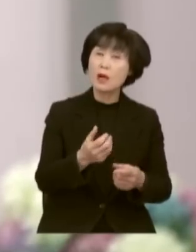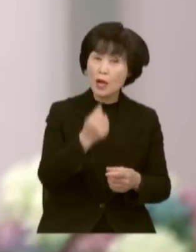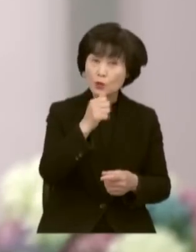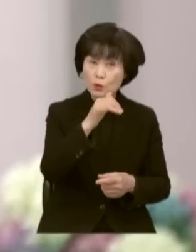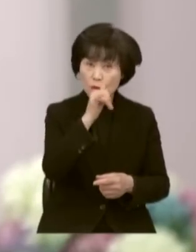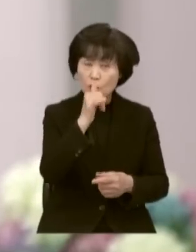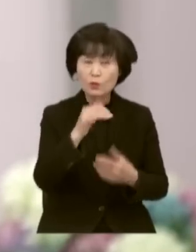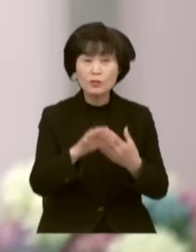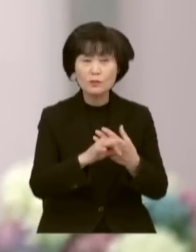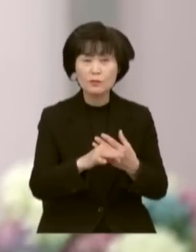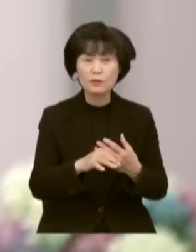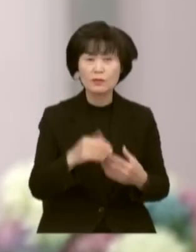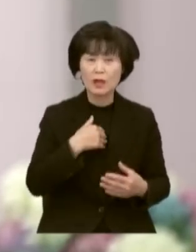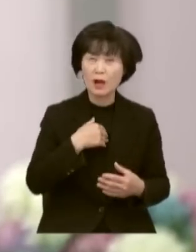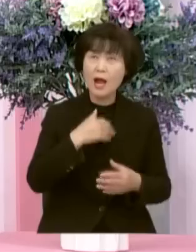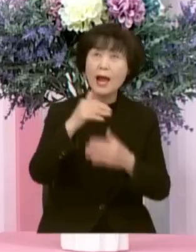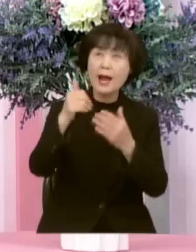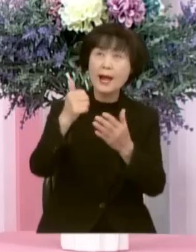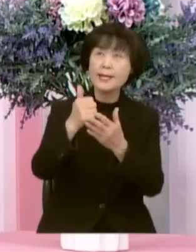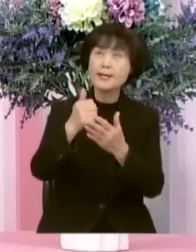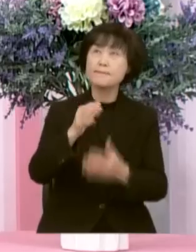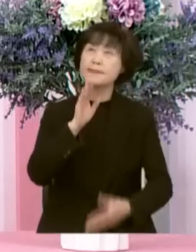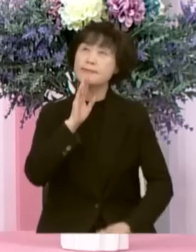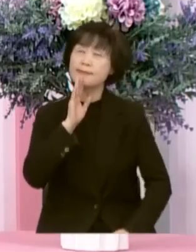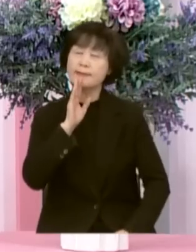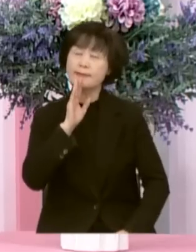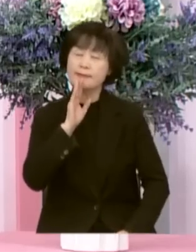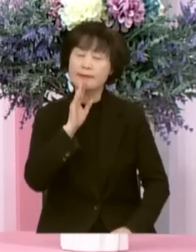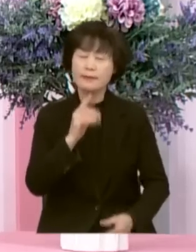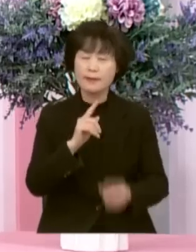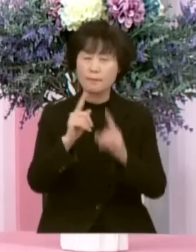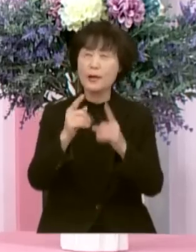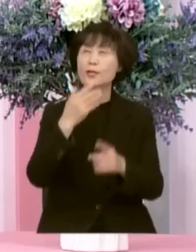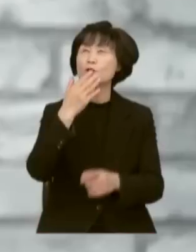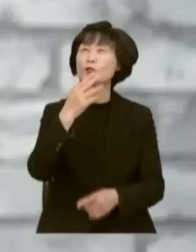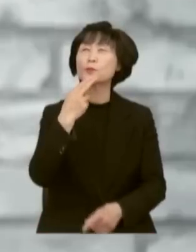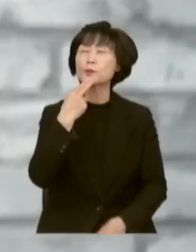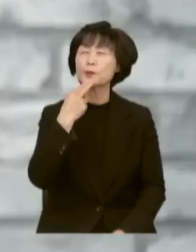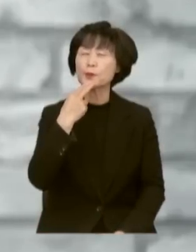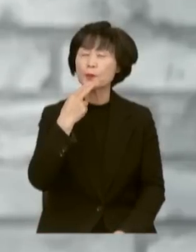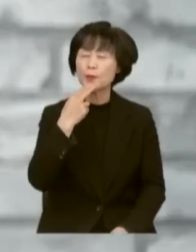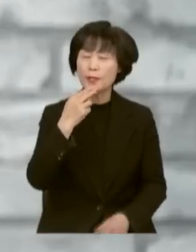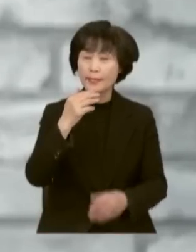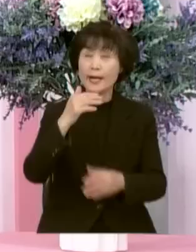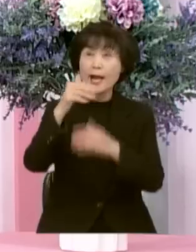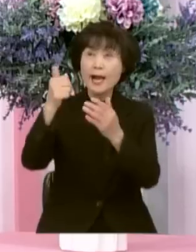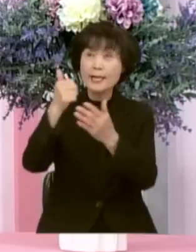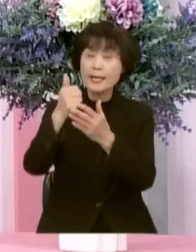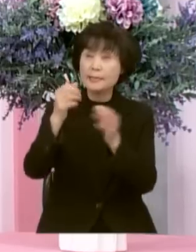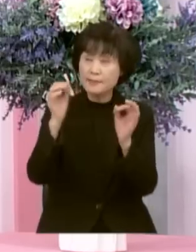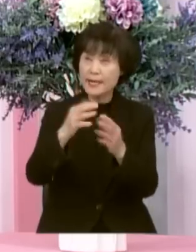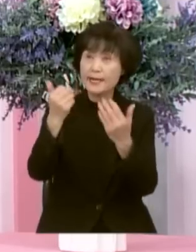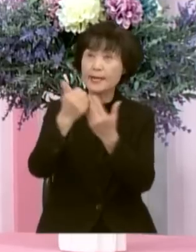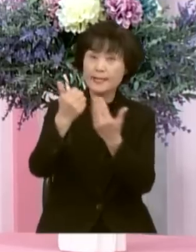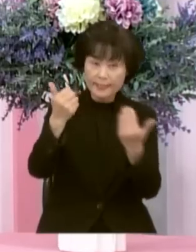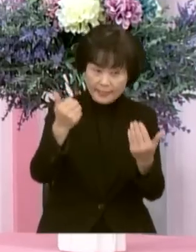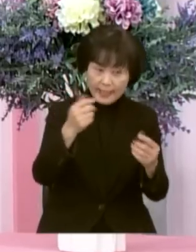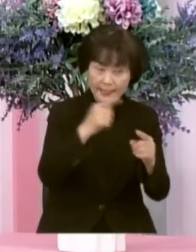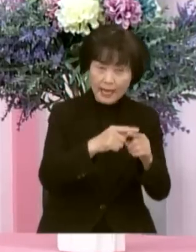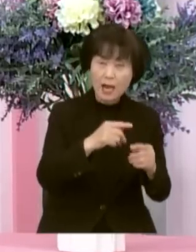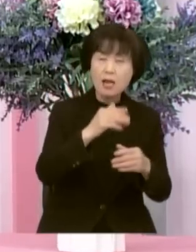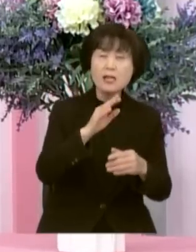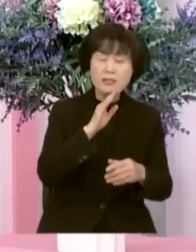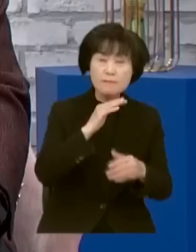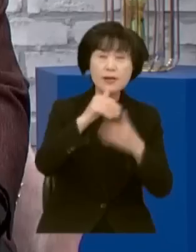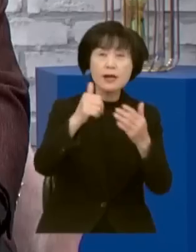옳다 이렇게 얘기할 수가 없어요. 그러니까요 제가 잠시 떠났다가 아이고. 하나님이 진짜 옳다라고 생각되면 그때